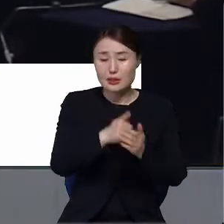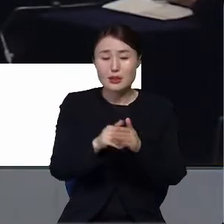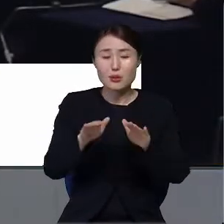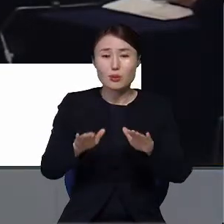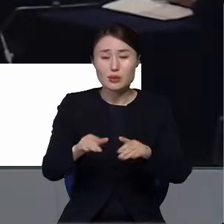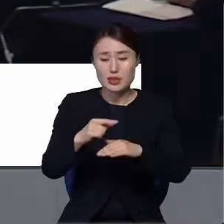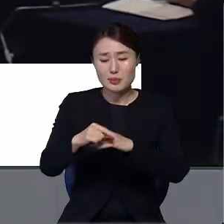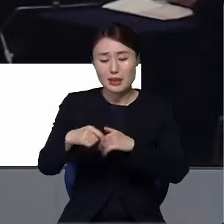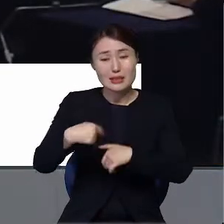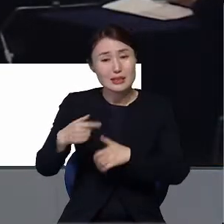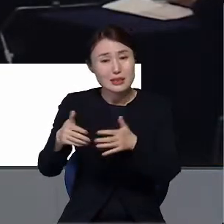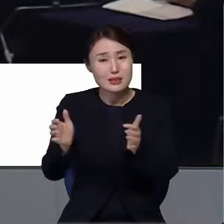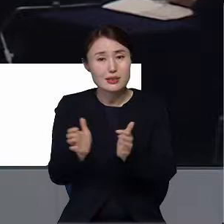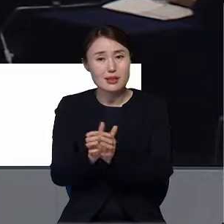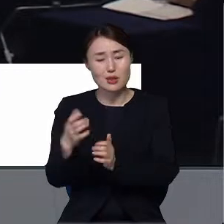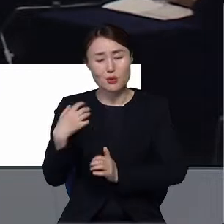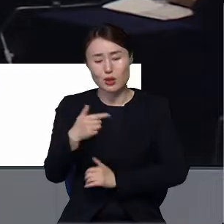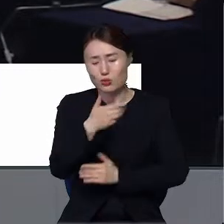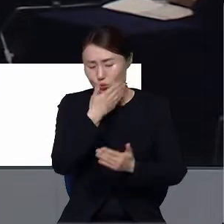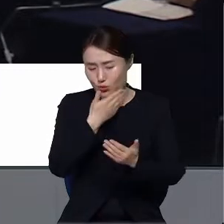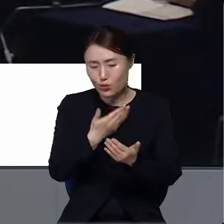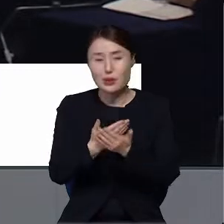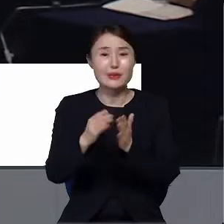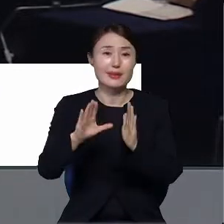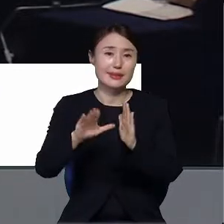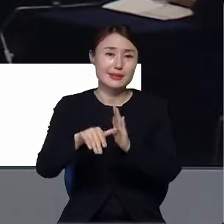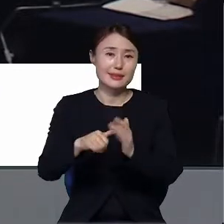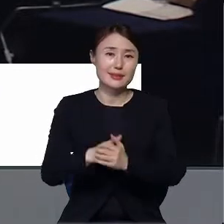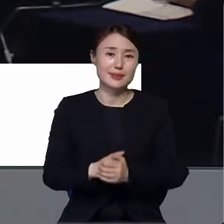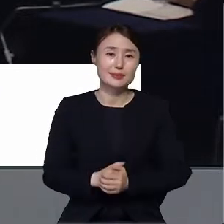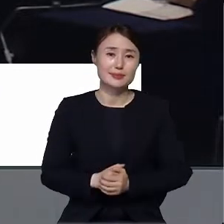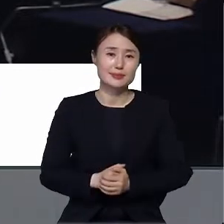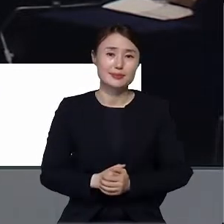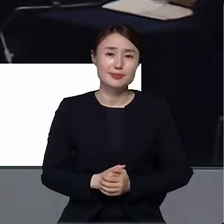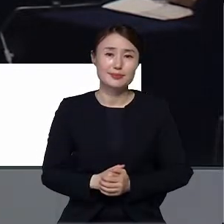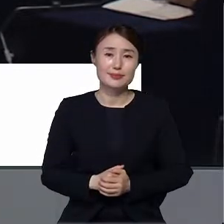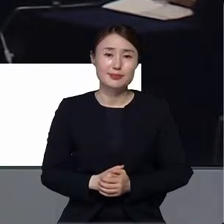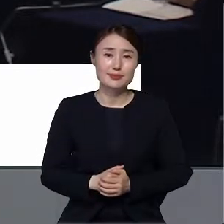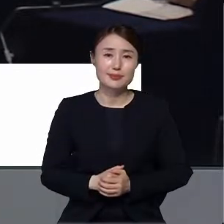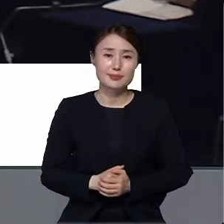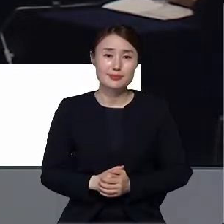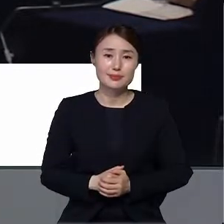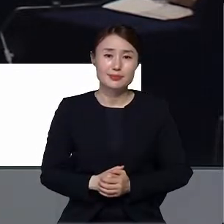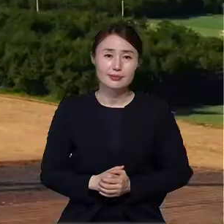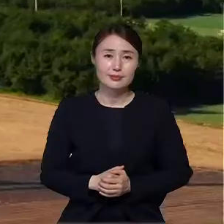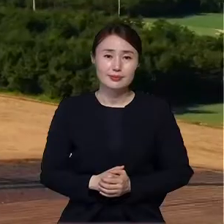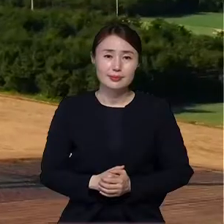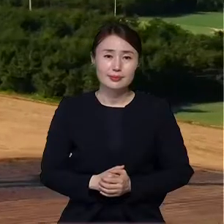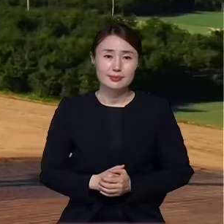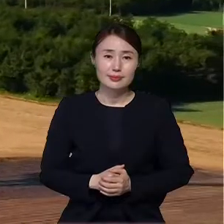이제 지방자치단체의 역할이 무엇보다 중요한 때입니다. 이계혁 기자가 보도합니다.